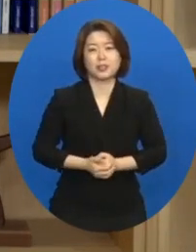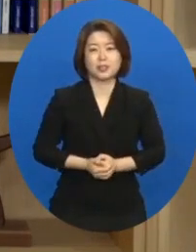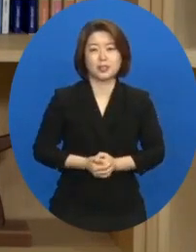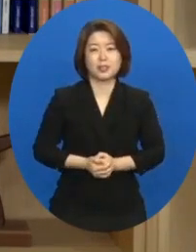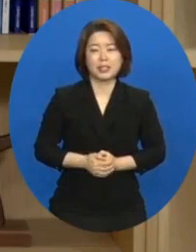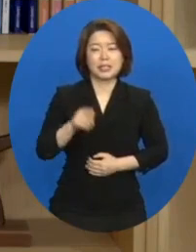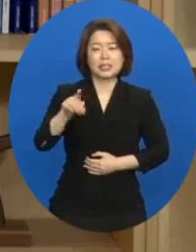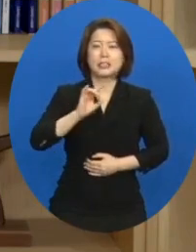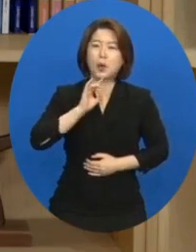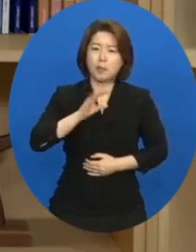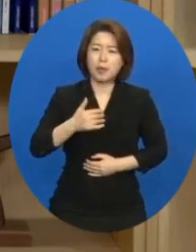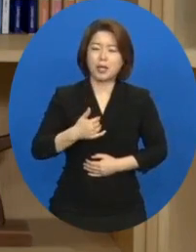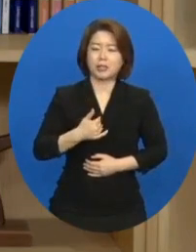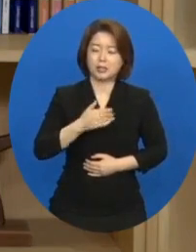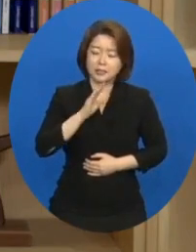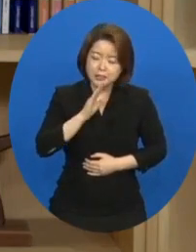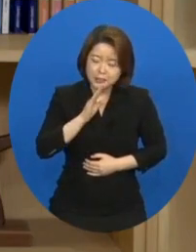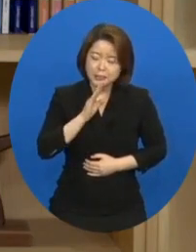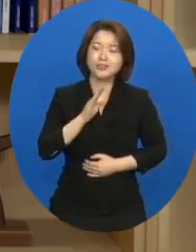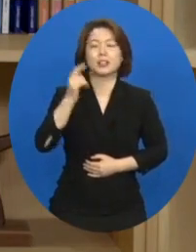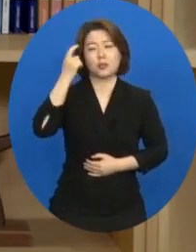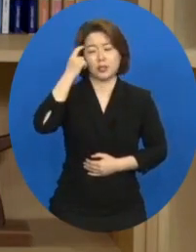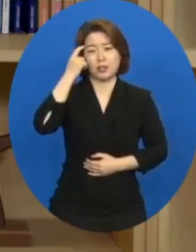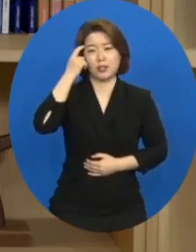그것만이 진짜 타